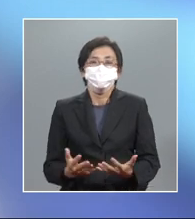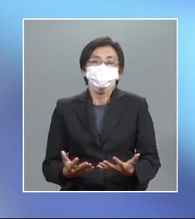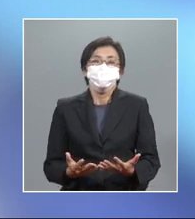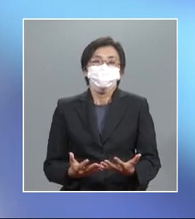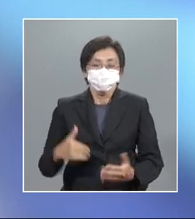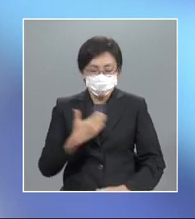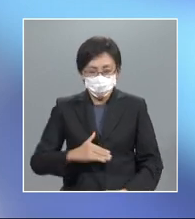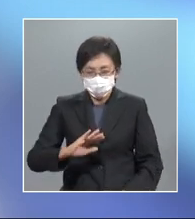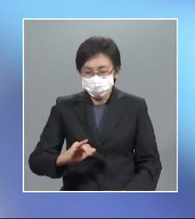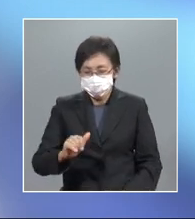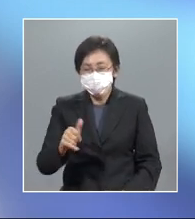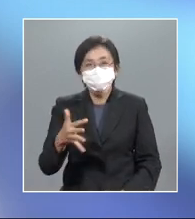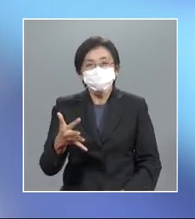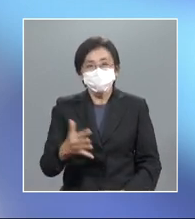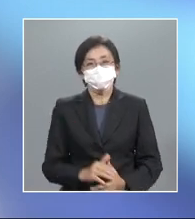คือ